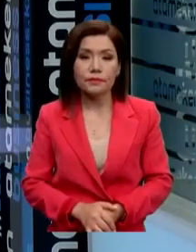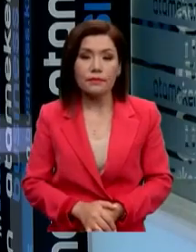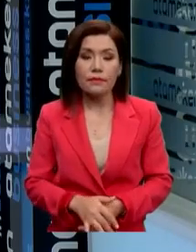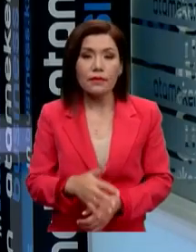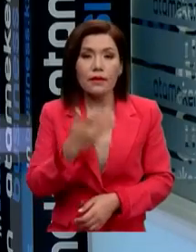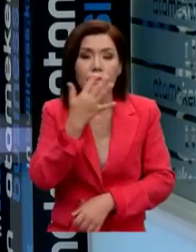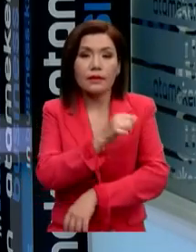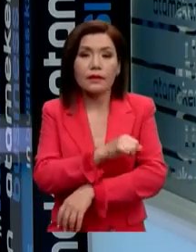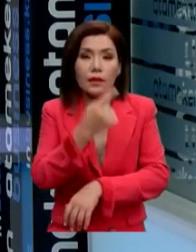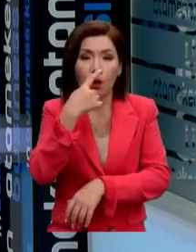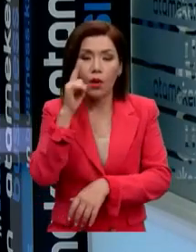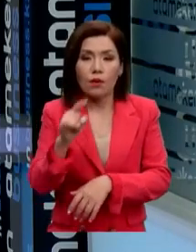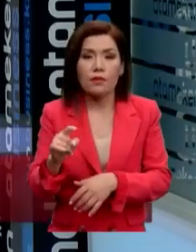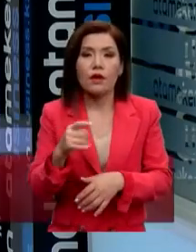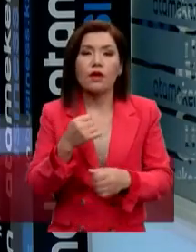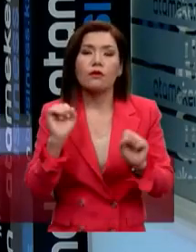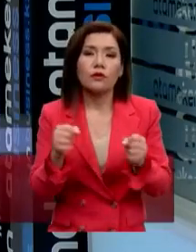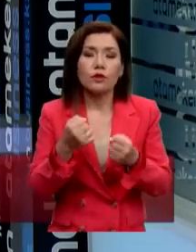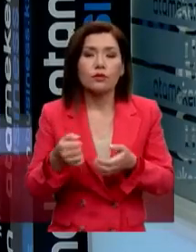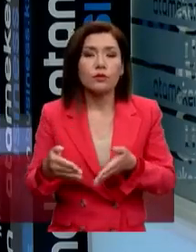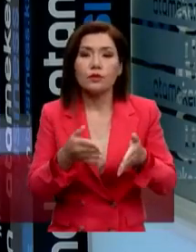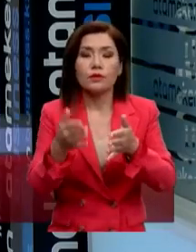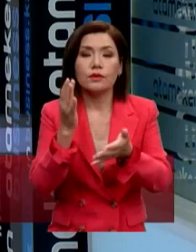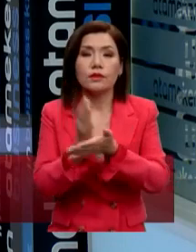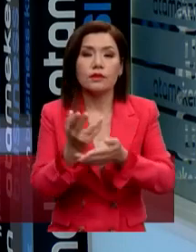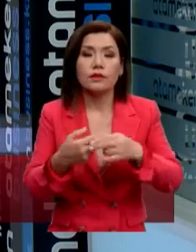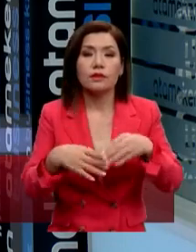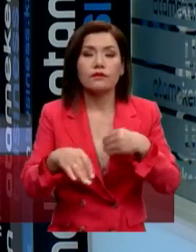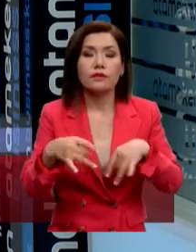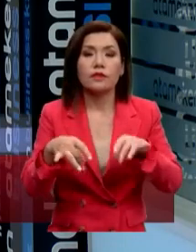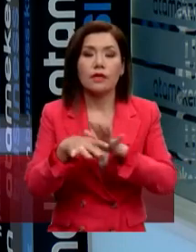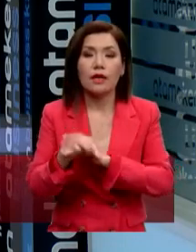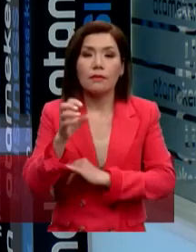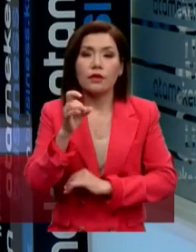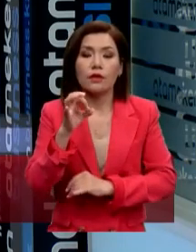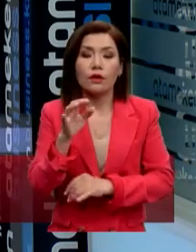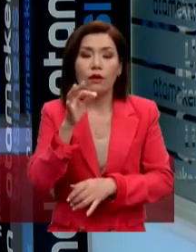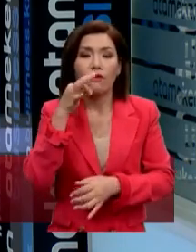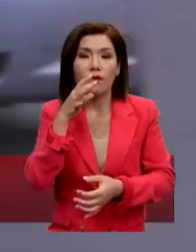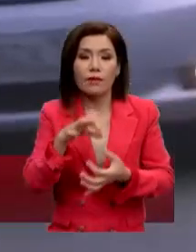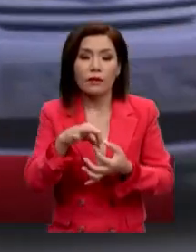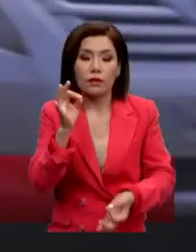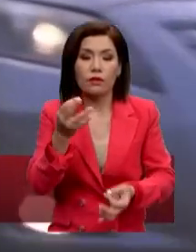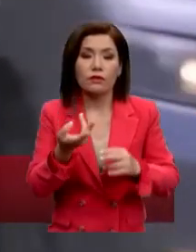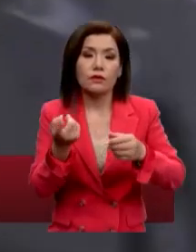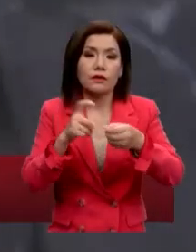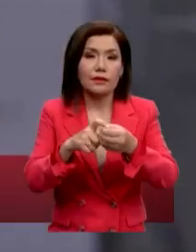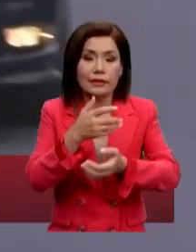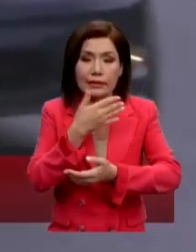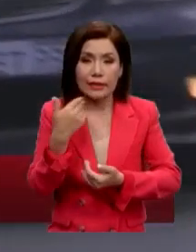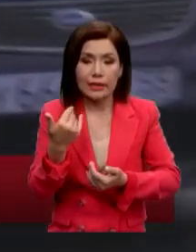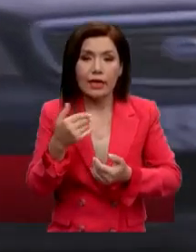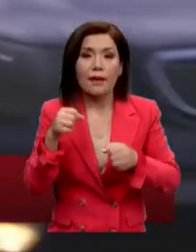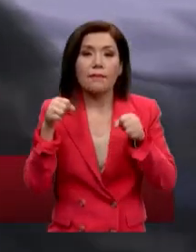Шетел номер мен көшуді зулағандарға заң күшейді. Енді уақытлы мемлекеттік тіркеуден өтпеген азаматтар жүргізуші куәлігінен